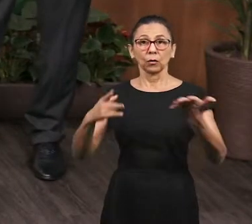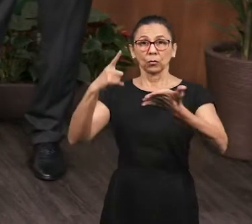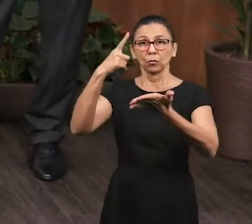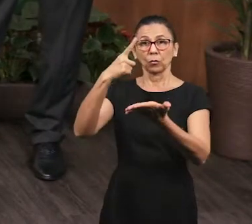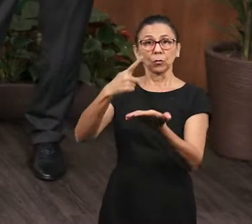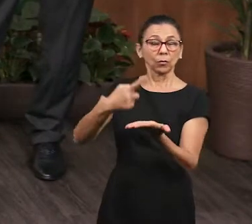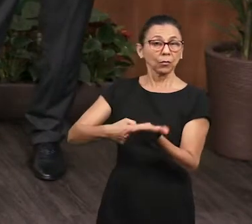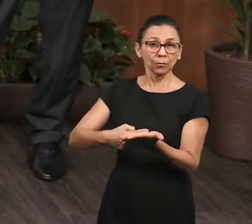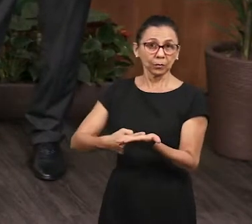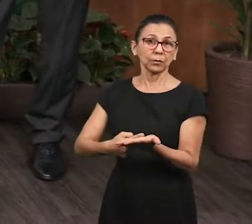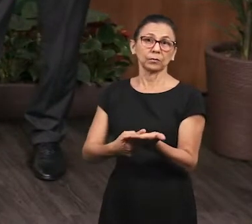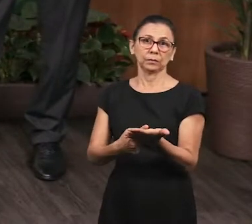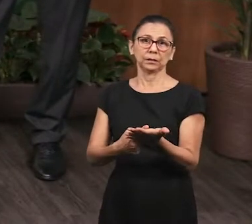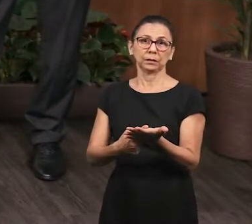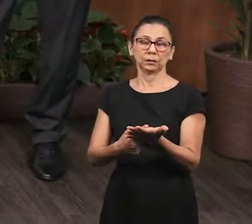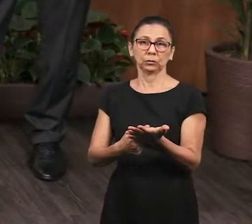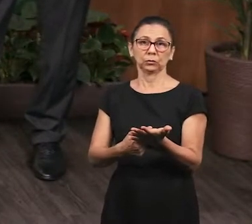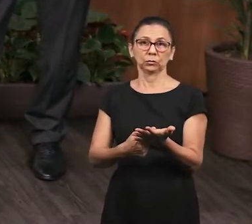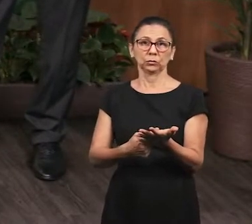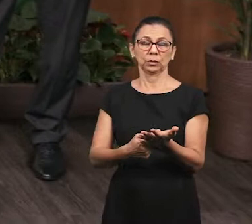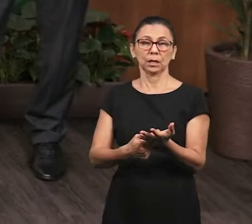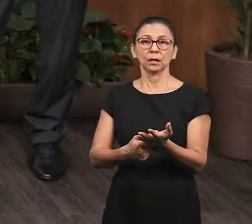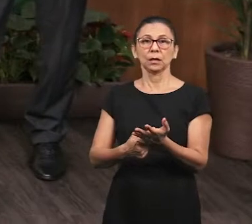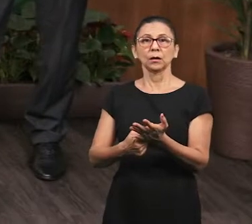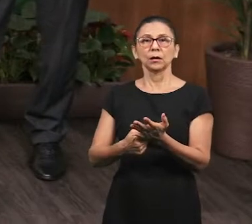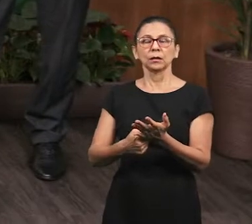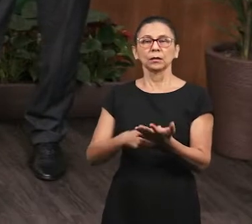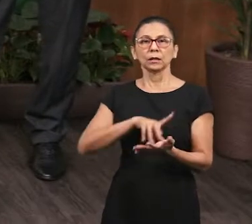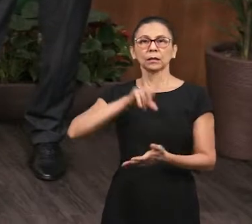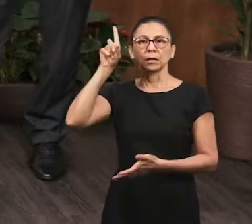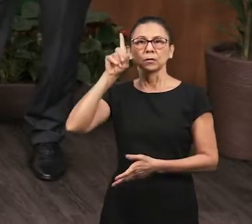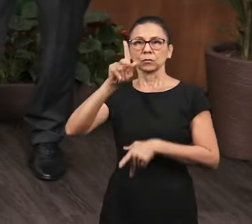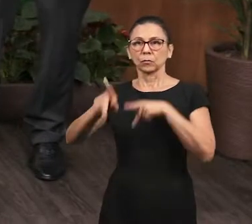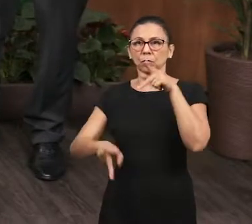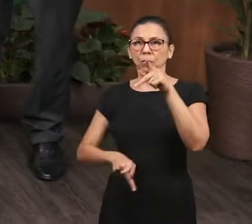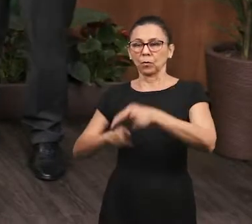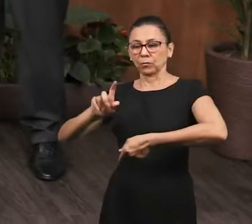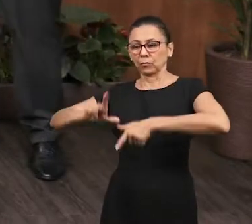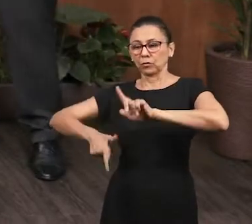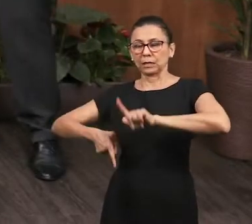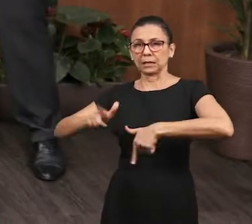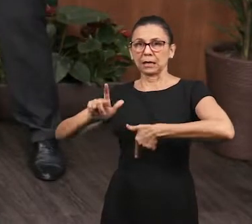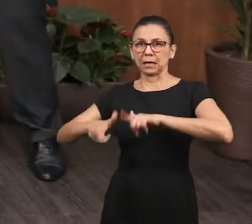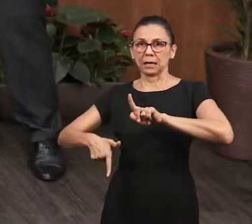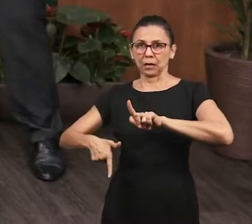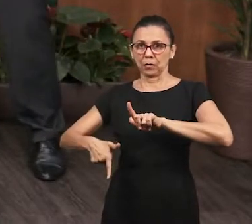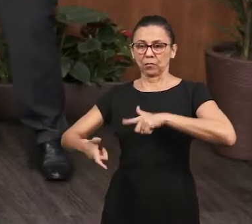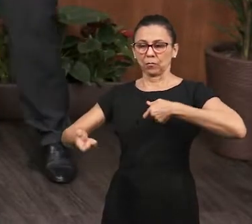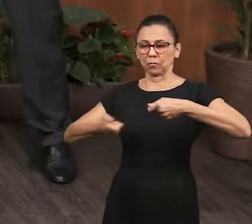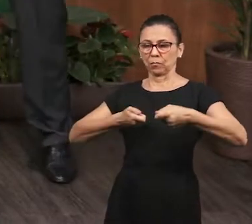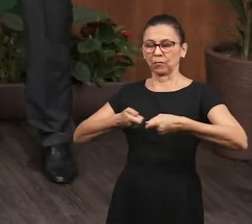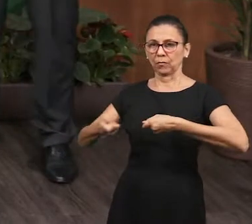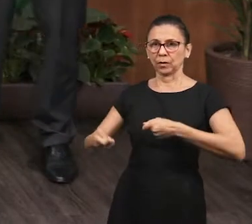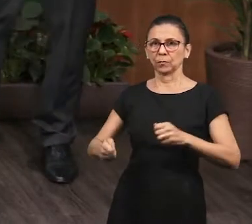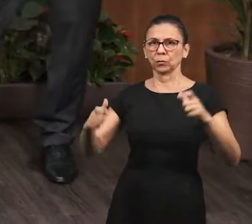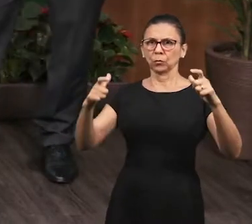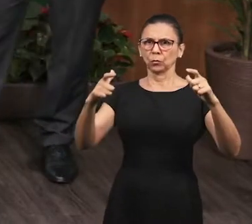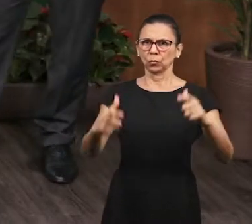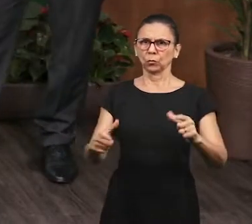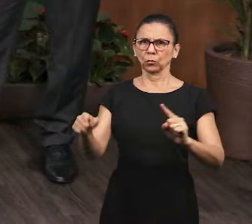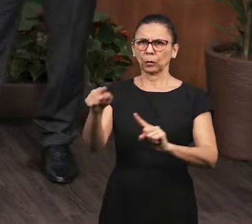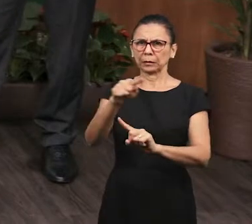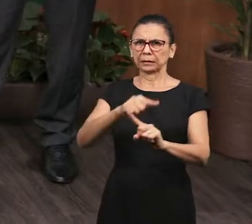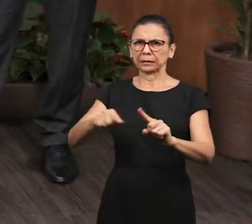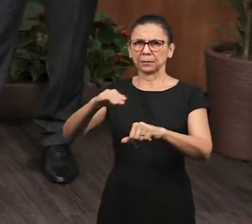установило Божье несомненное господство в жизни Израиля.